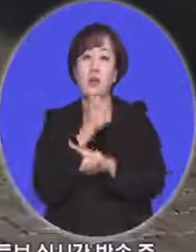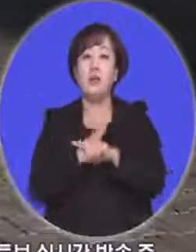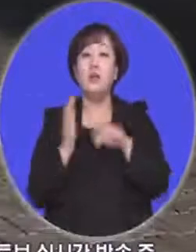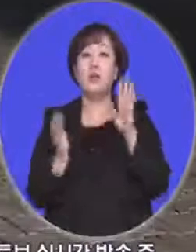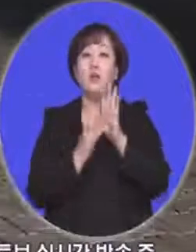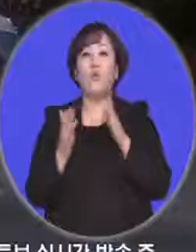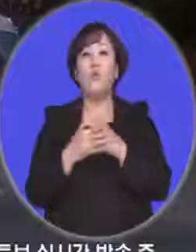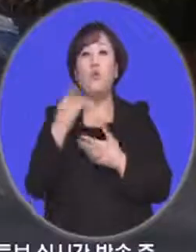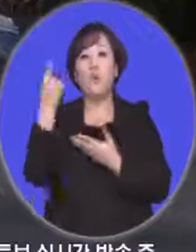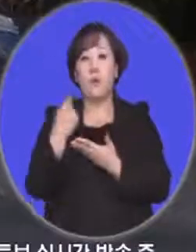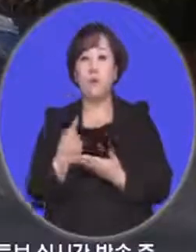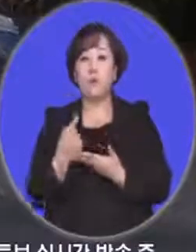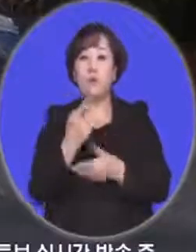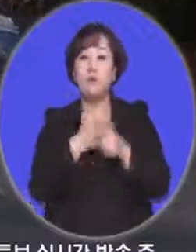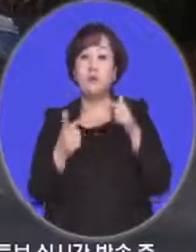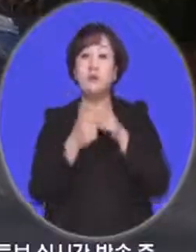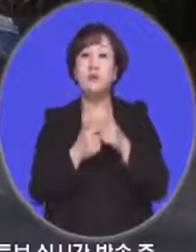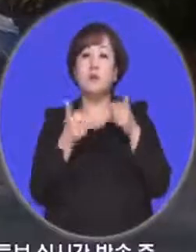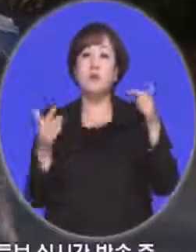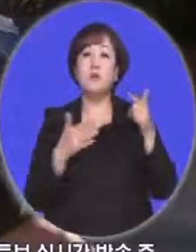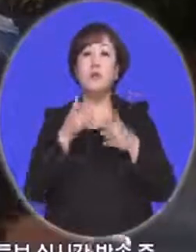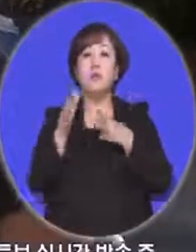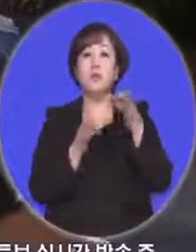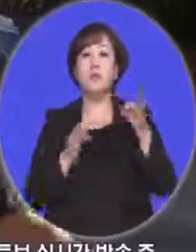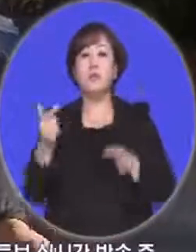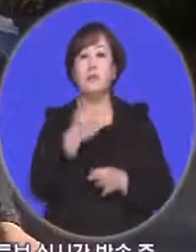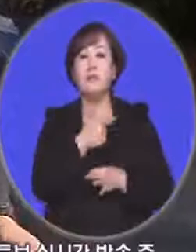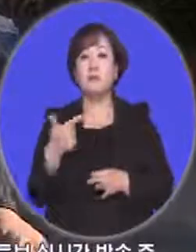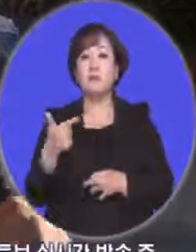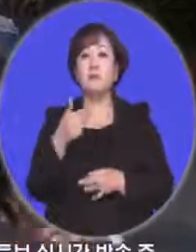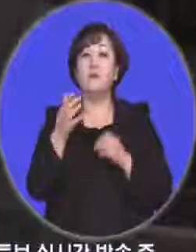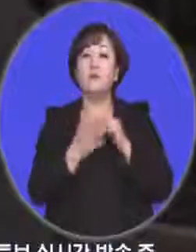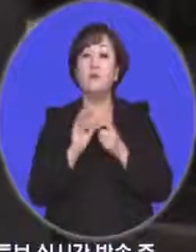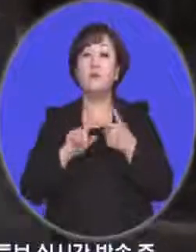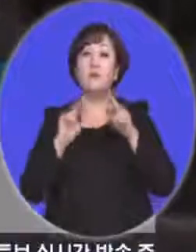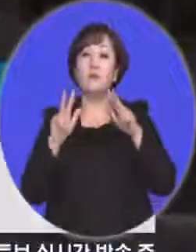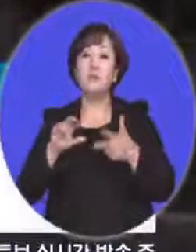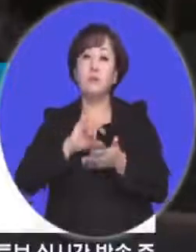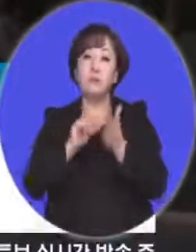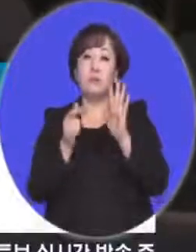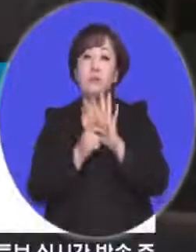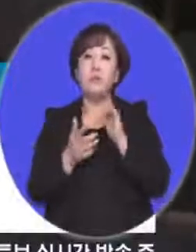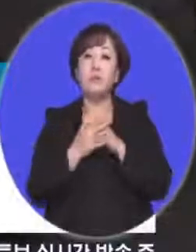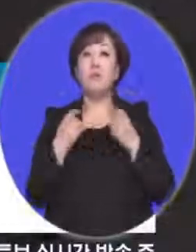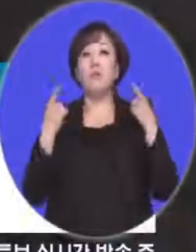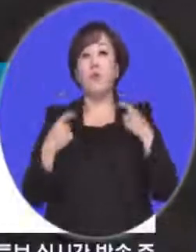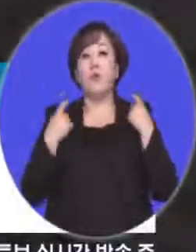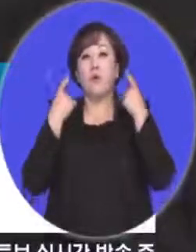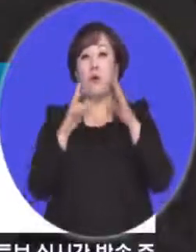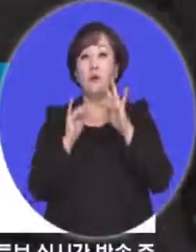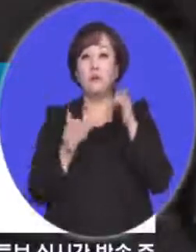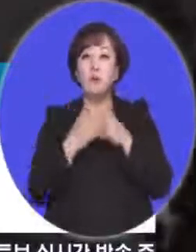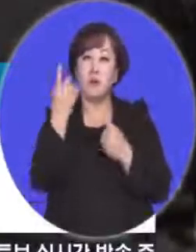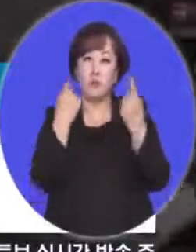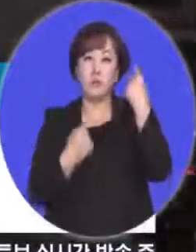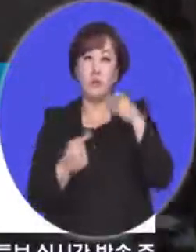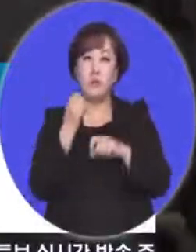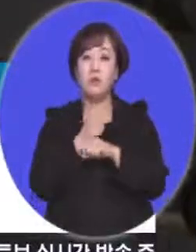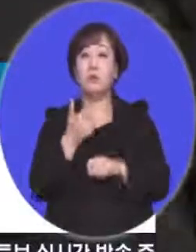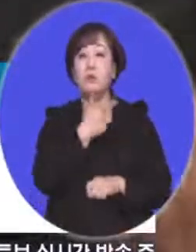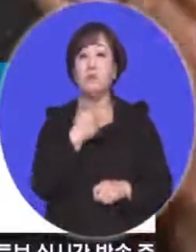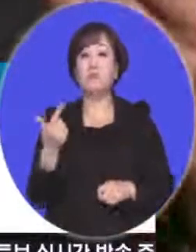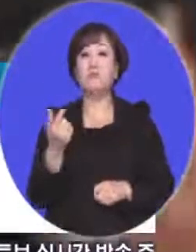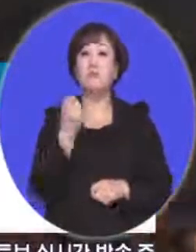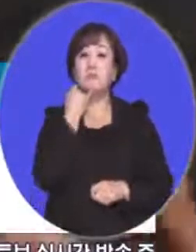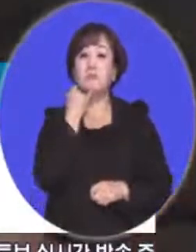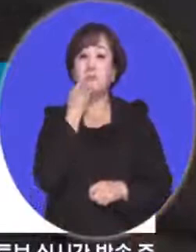거리에는 방문객이 늘면서 상인들도 반기고 있습니다. 지금 많은 관광객들이 많이 와요. 두루두루 많이 오시면 깜짝 놀래요.